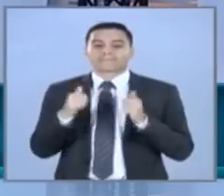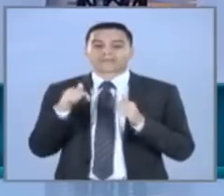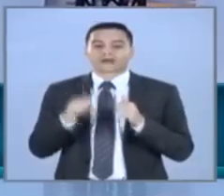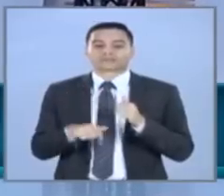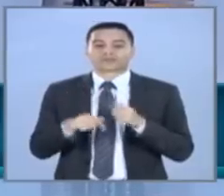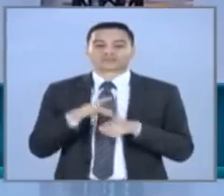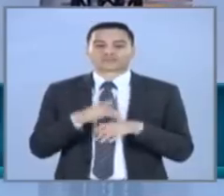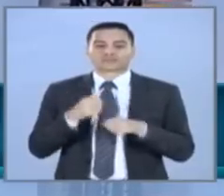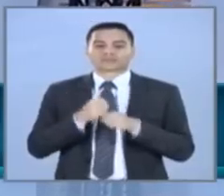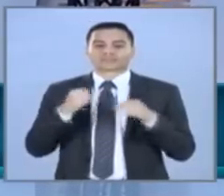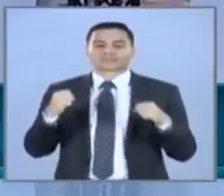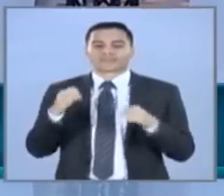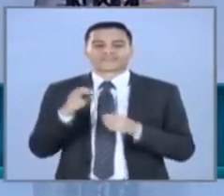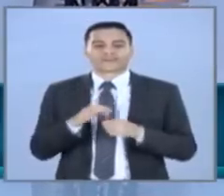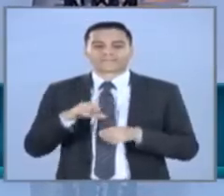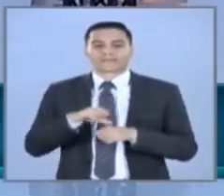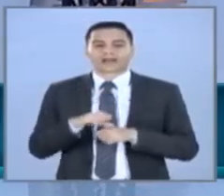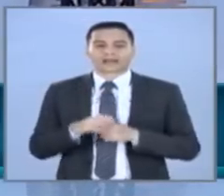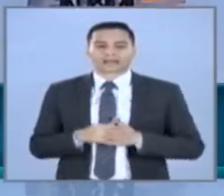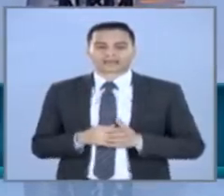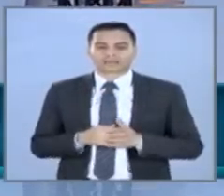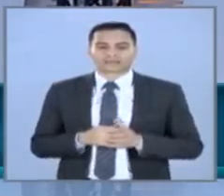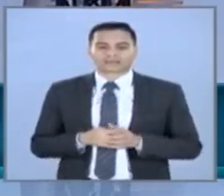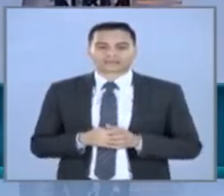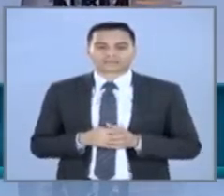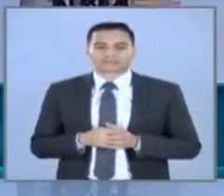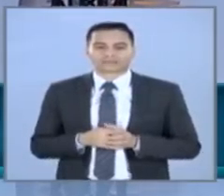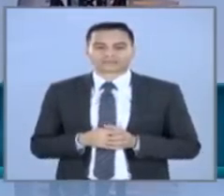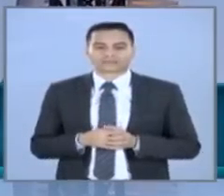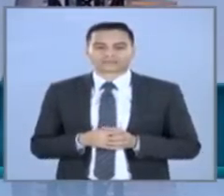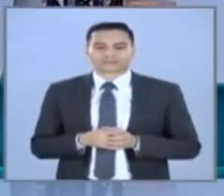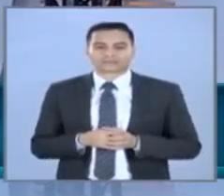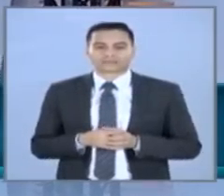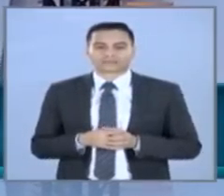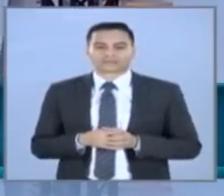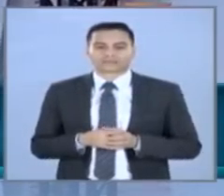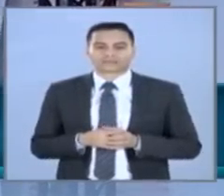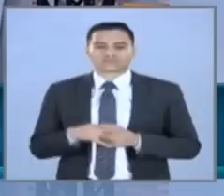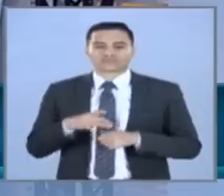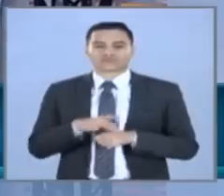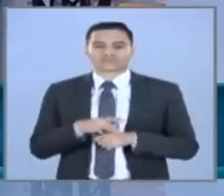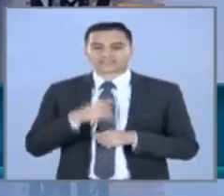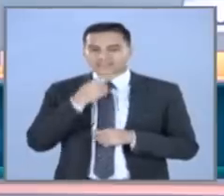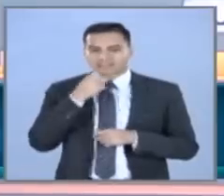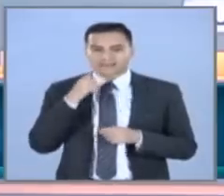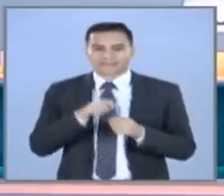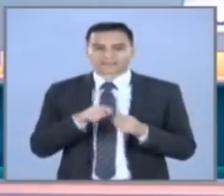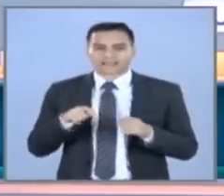بإحدى الجامعات المصرية، فما هي؟ مساحة المستشفى